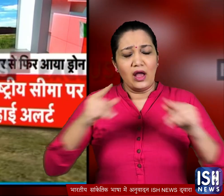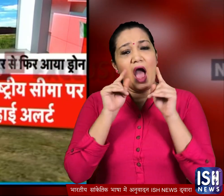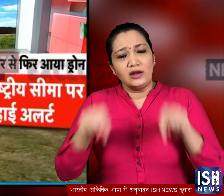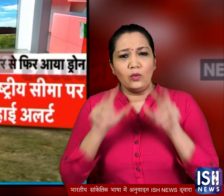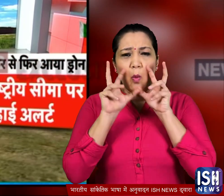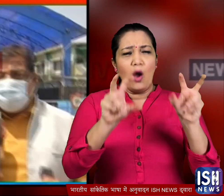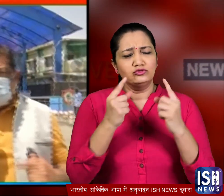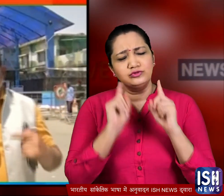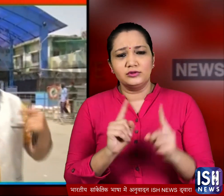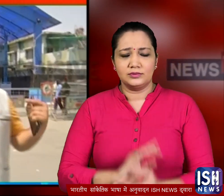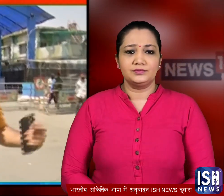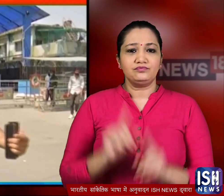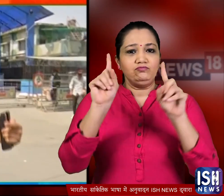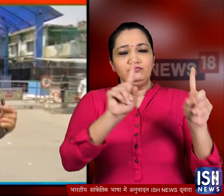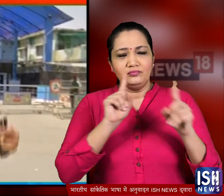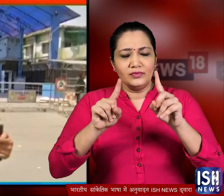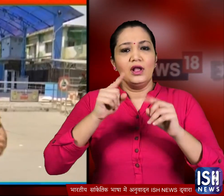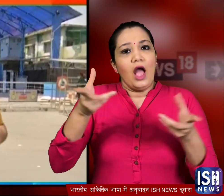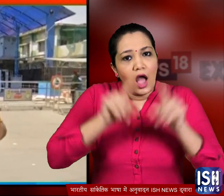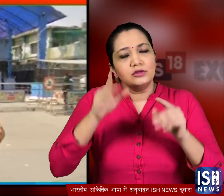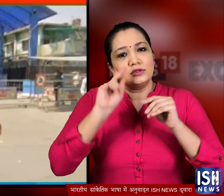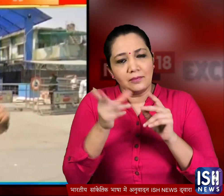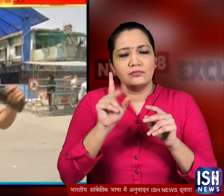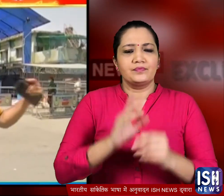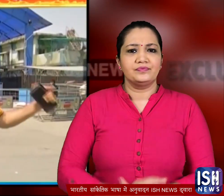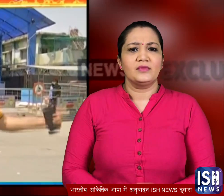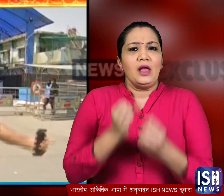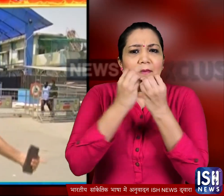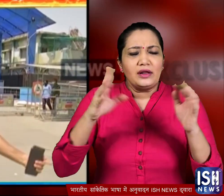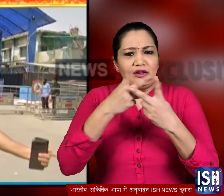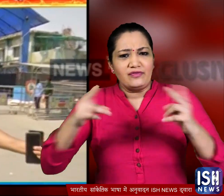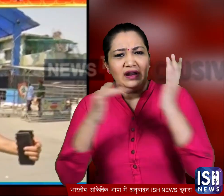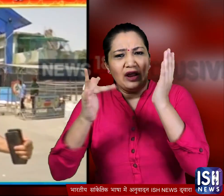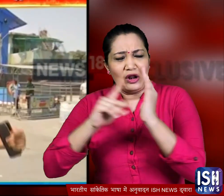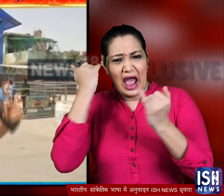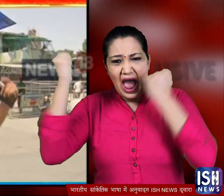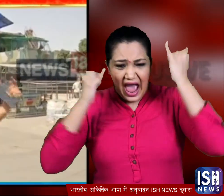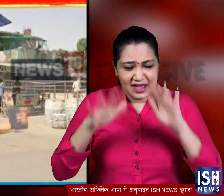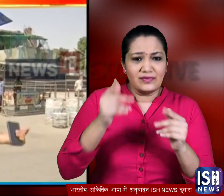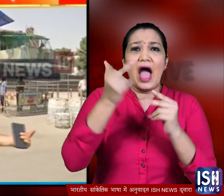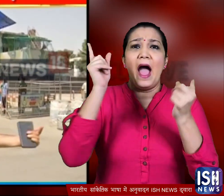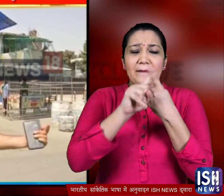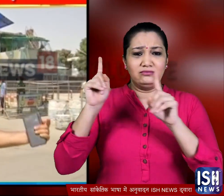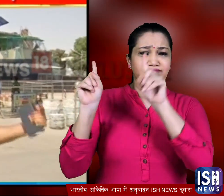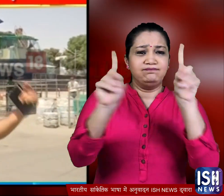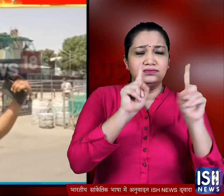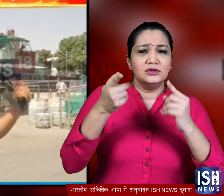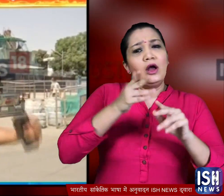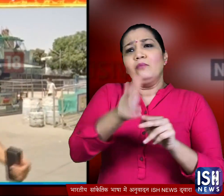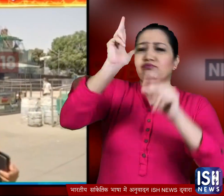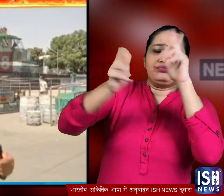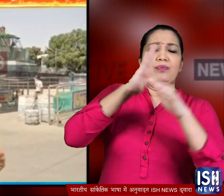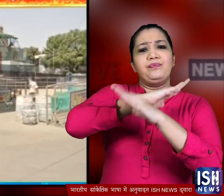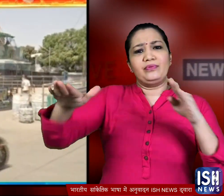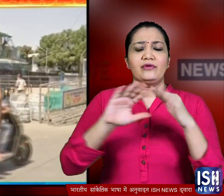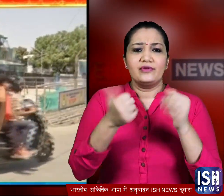है। ड्रोन देखने का सिलसिला अभी भी जारी है। हालांकि कई उपकरण जहां पर लगे हुए हैं कि इस इलाके में अगर ड्रोन आता है तो उसे